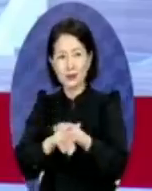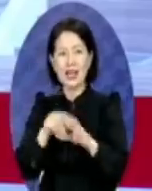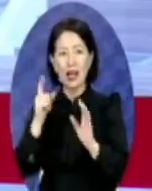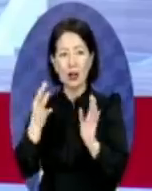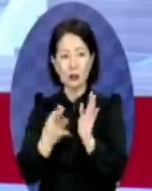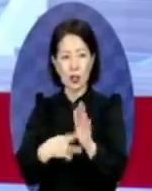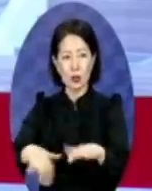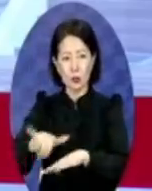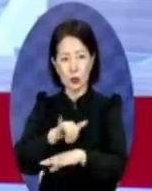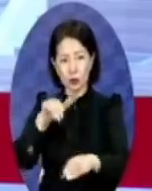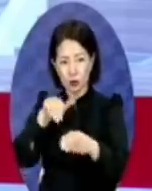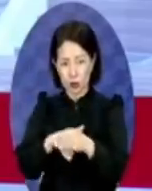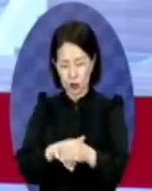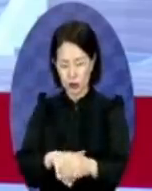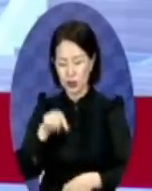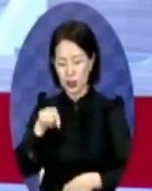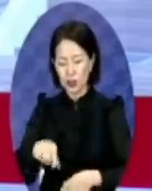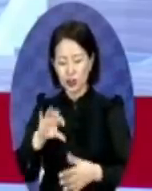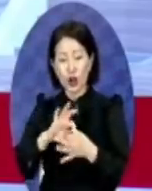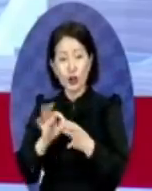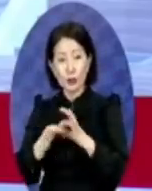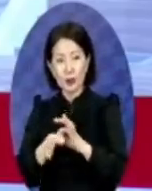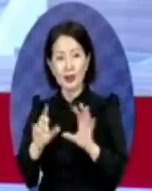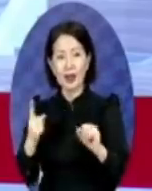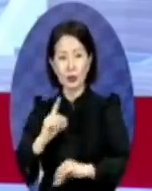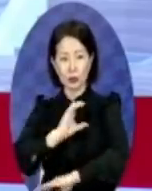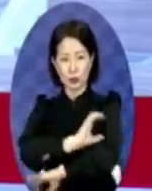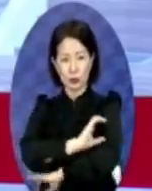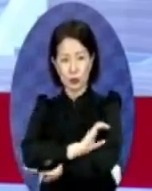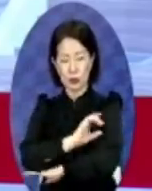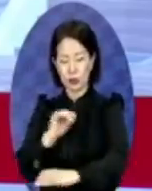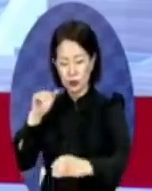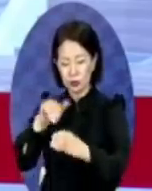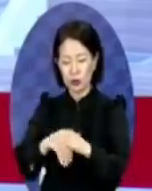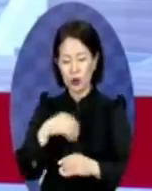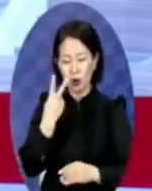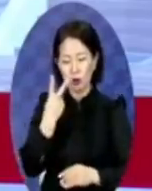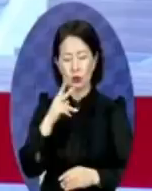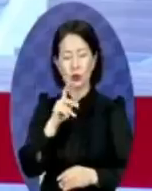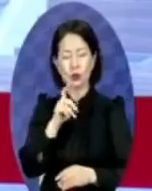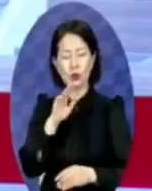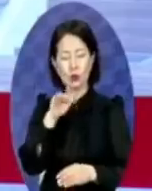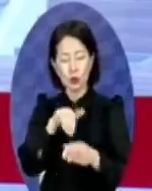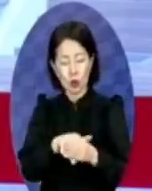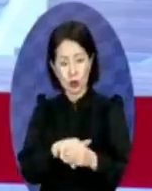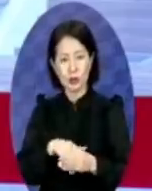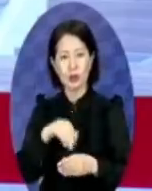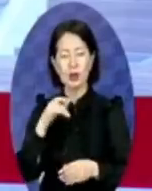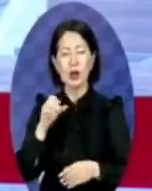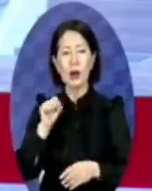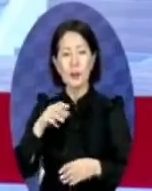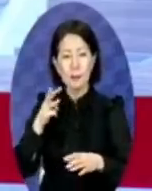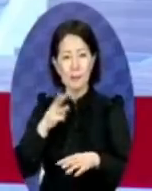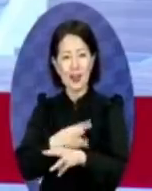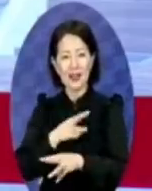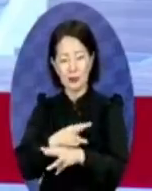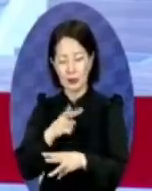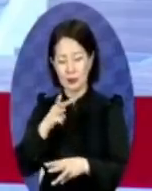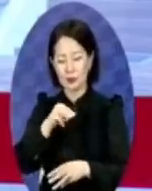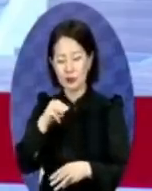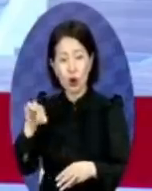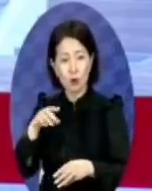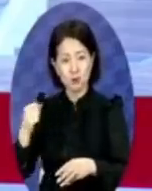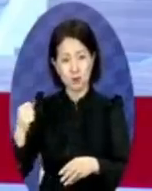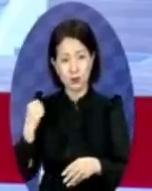олимпиадад 11-р сургуулаас нийтдээ 2 сурагч оролцож математикийн төрөлд алт хүрэл медаль хүрджээ. Сургуулийн хамт олон амжилт гаргасан